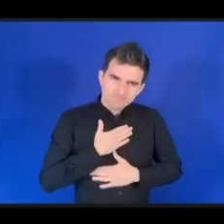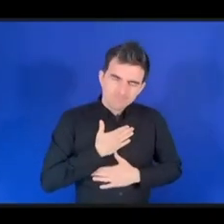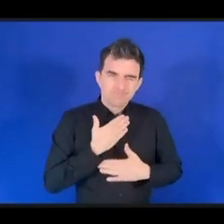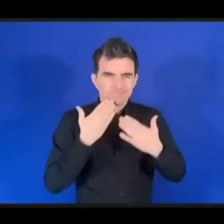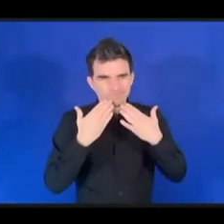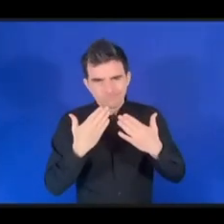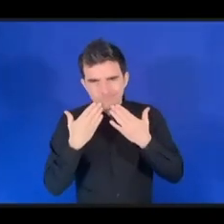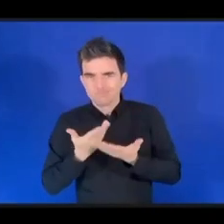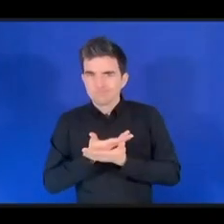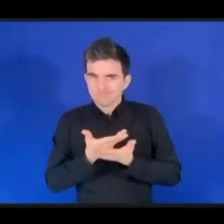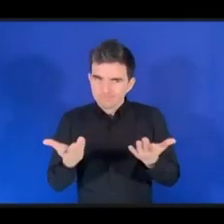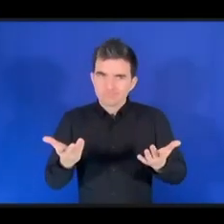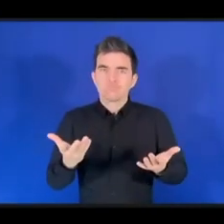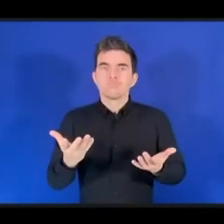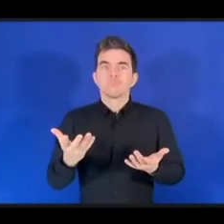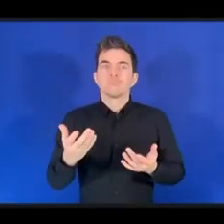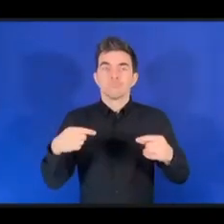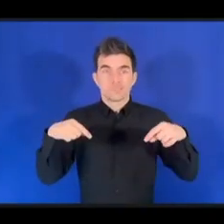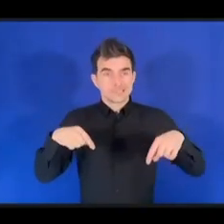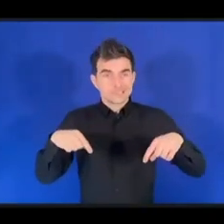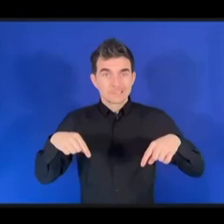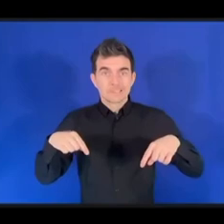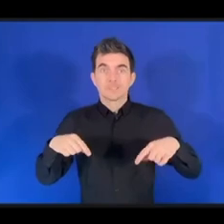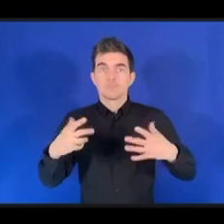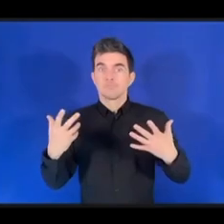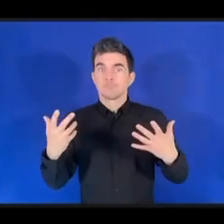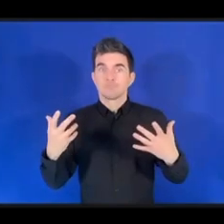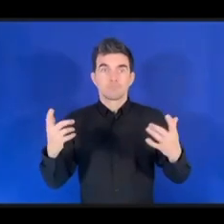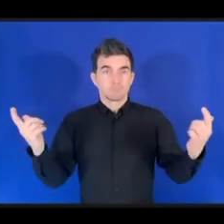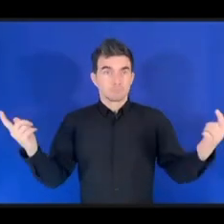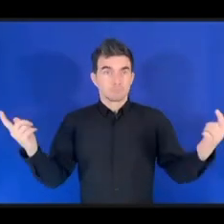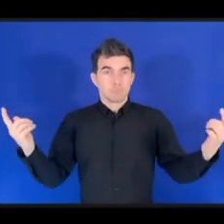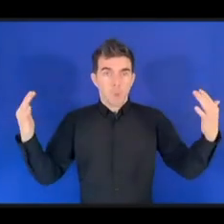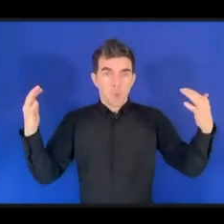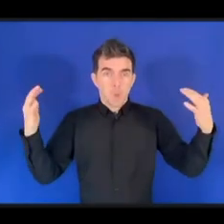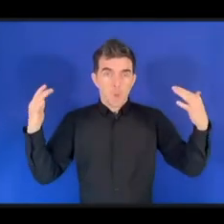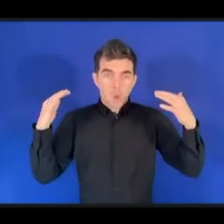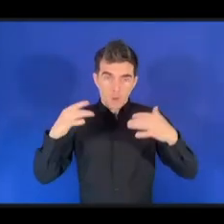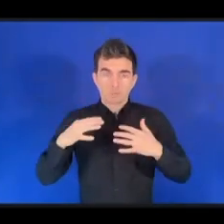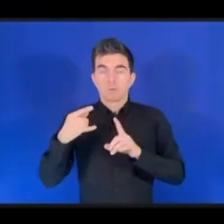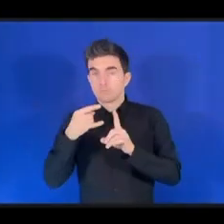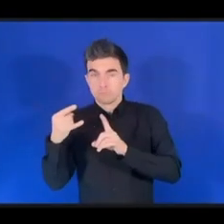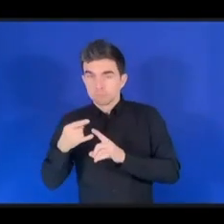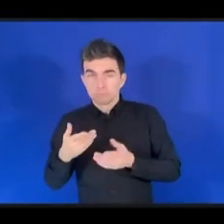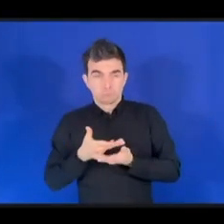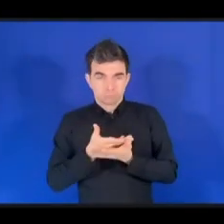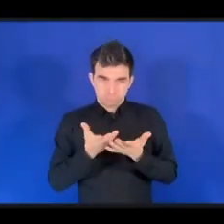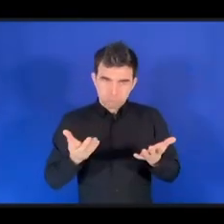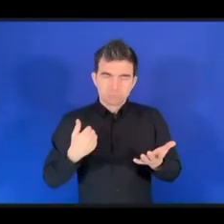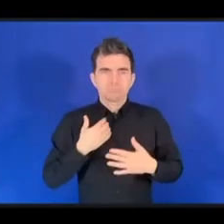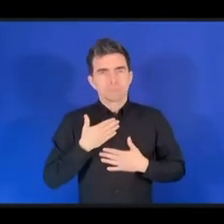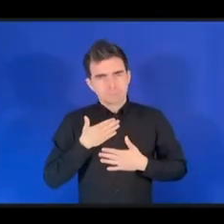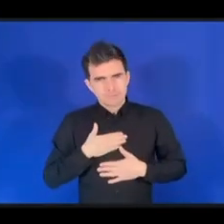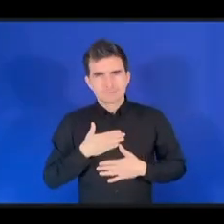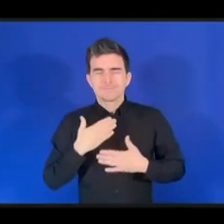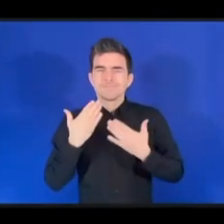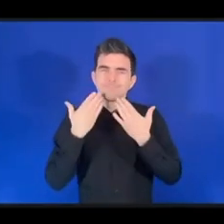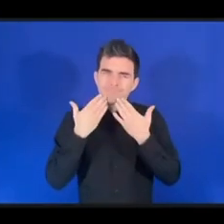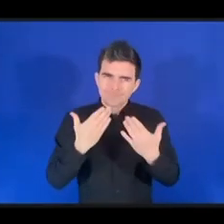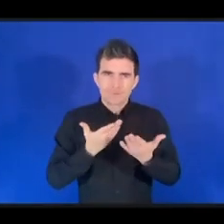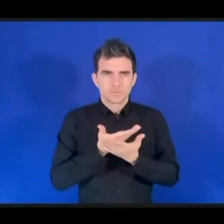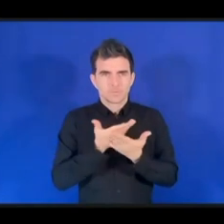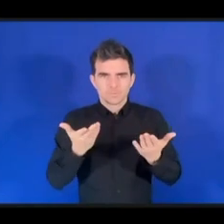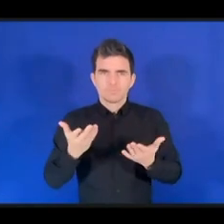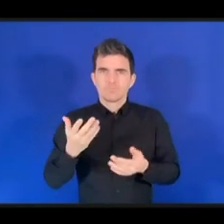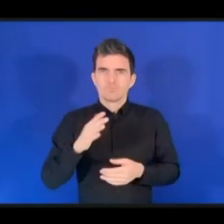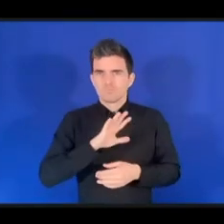انحاء العالم اود ان اشكركم جميعا على مناقشات المثمره وشكرا